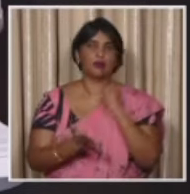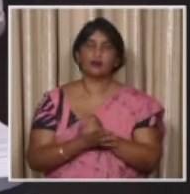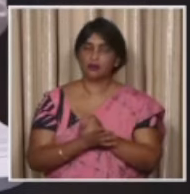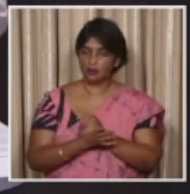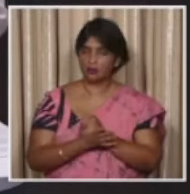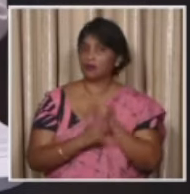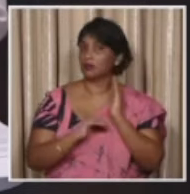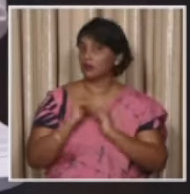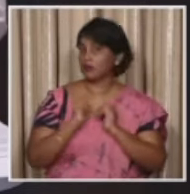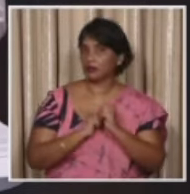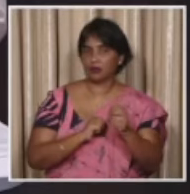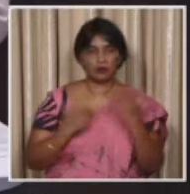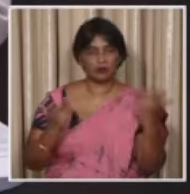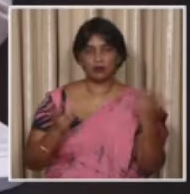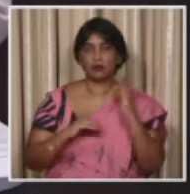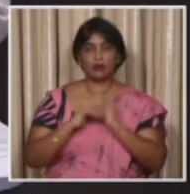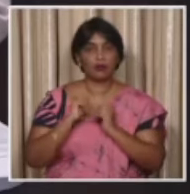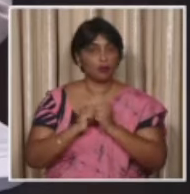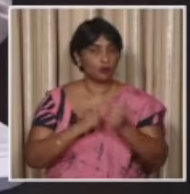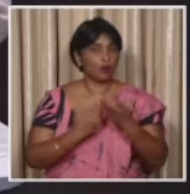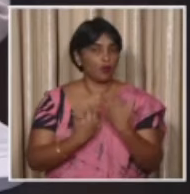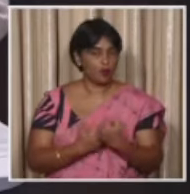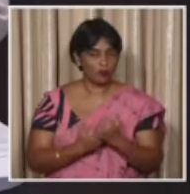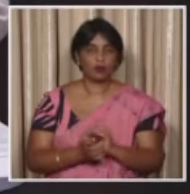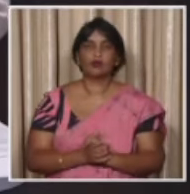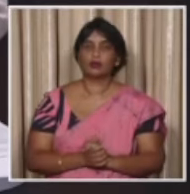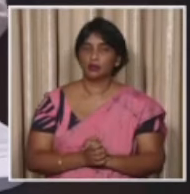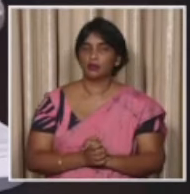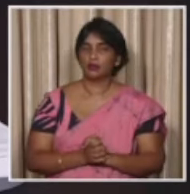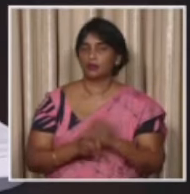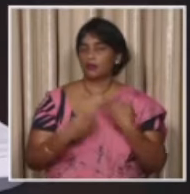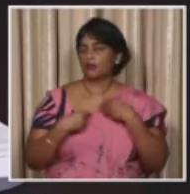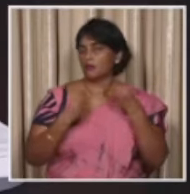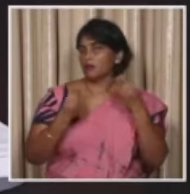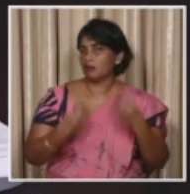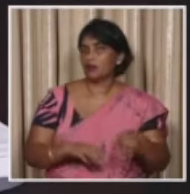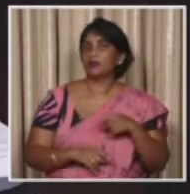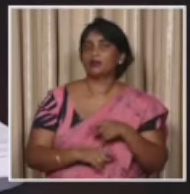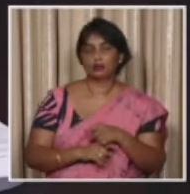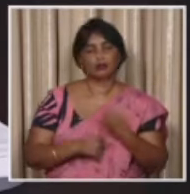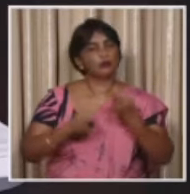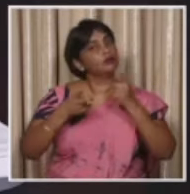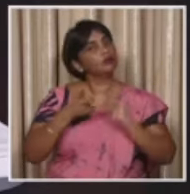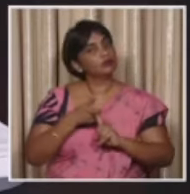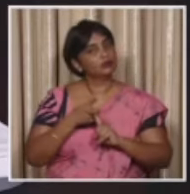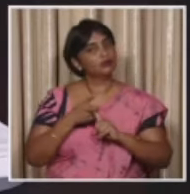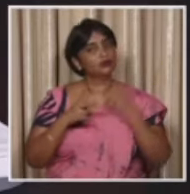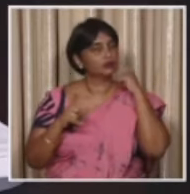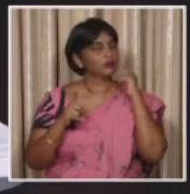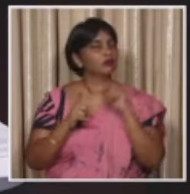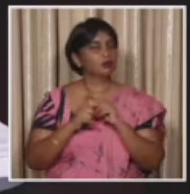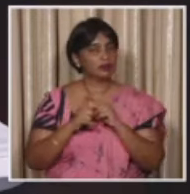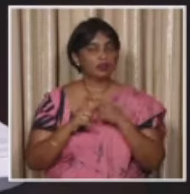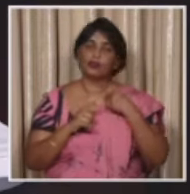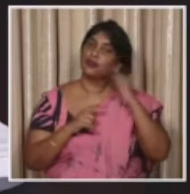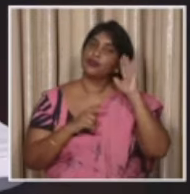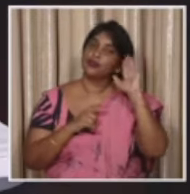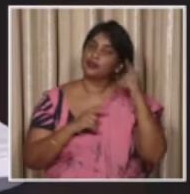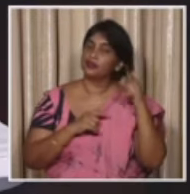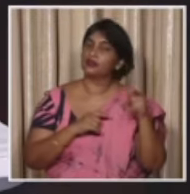ඒක ප්‍රායෝගික නැහැ. ඒක ප්‍රායෝගික වෙන්නට ඕන. ඒක සරල වෙන්නට ඕන. ඊළඟ කාරණාව තමයි